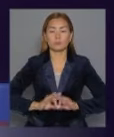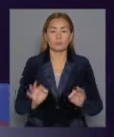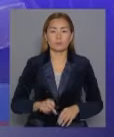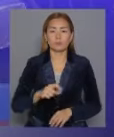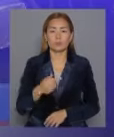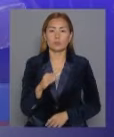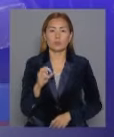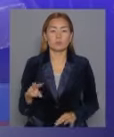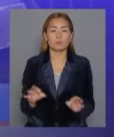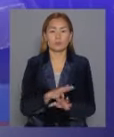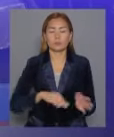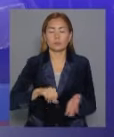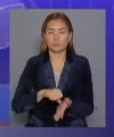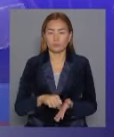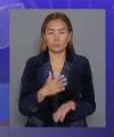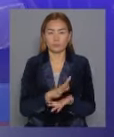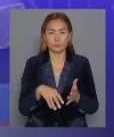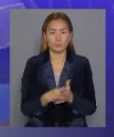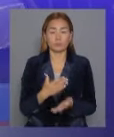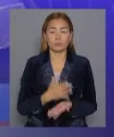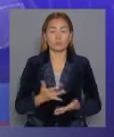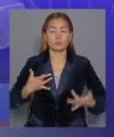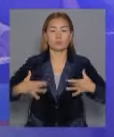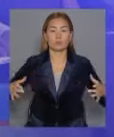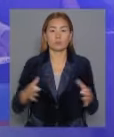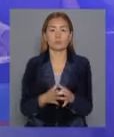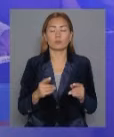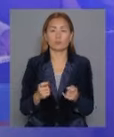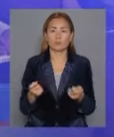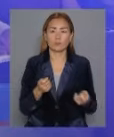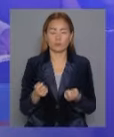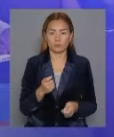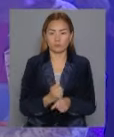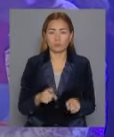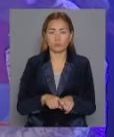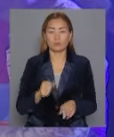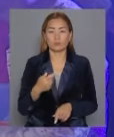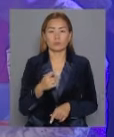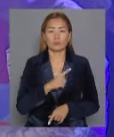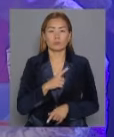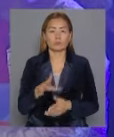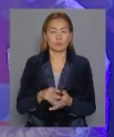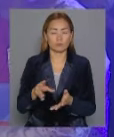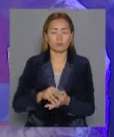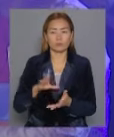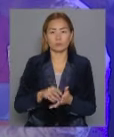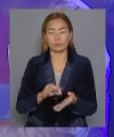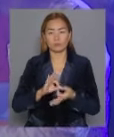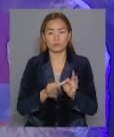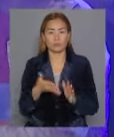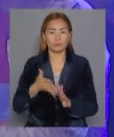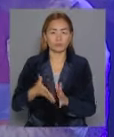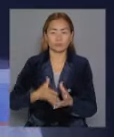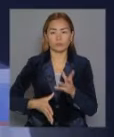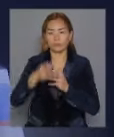Мағжан Жұмабаевтың рөлін сомдап шықты. Осы уақытқа дейін театр сахнасында талай рөлді алса да, Мағжанның мінез құлқын сөйлеу мәнерін тіпті